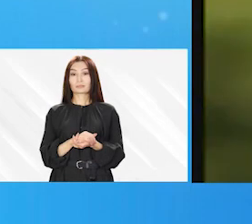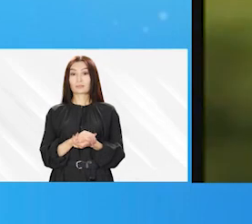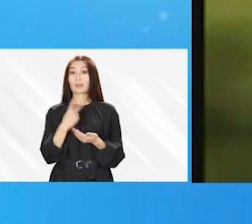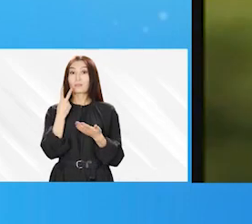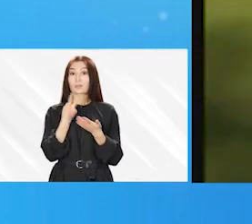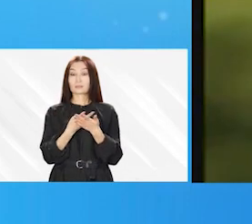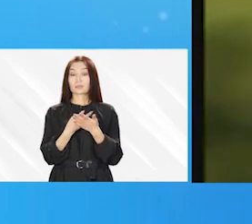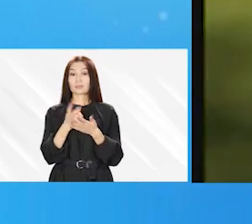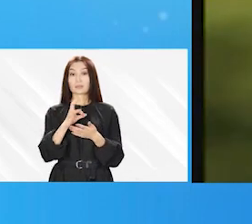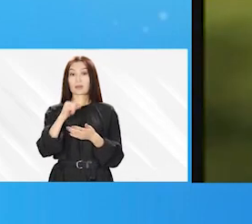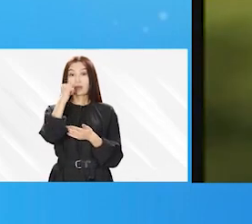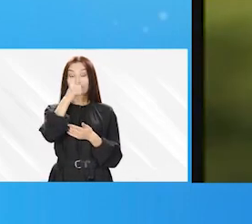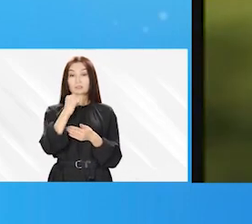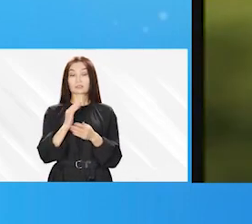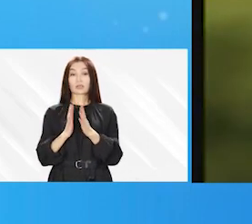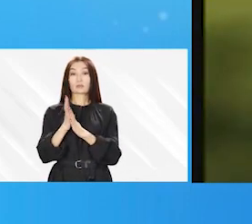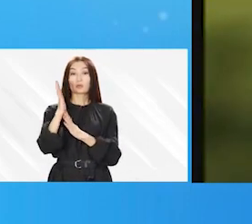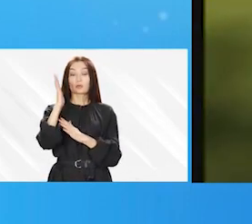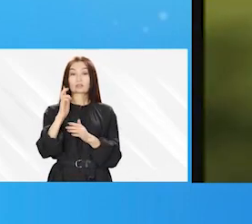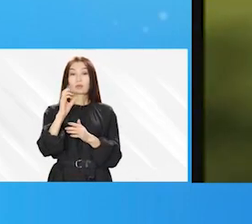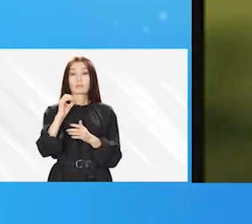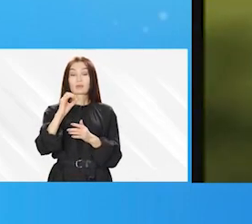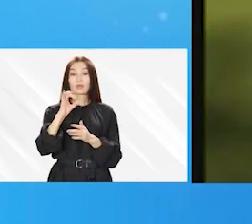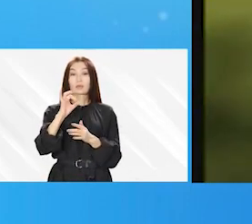посмотрите на годичный прирост березы